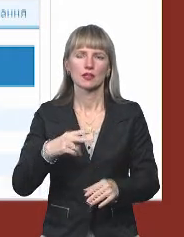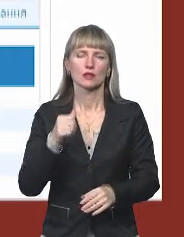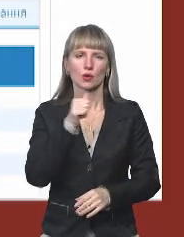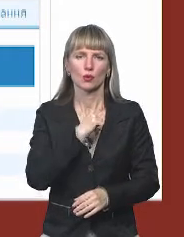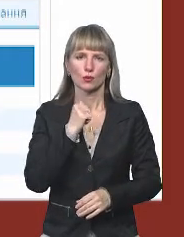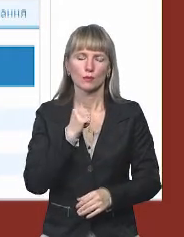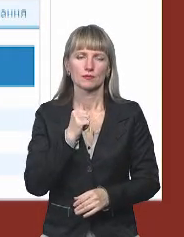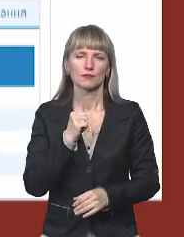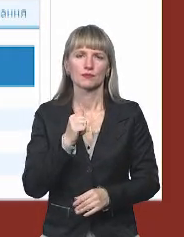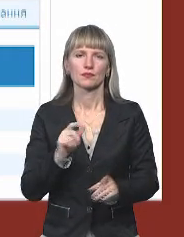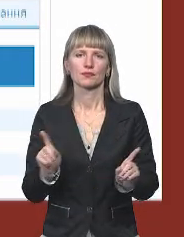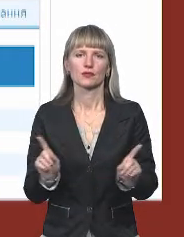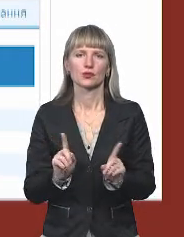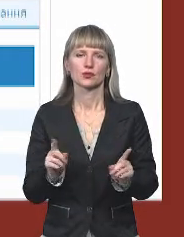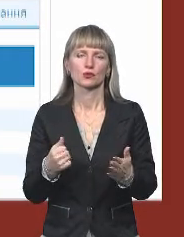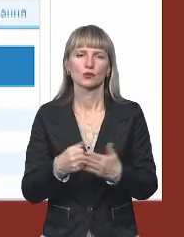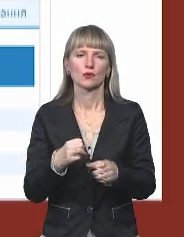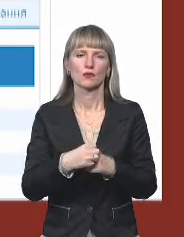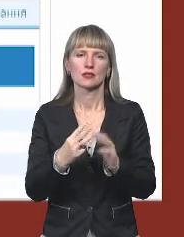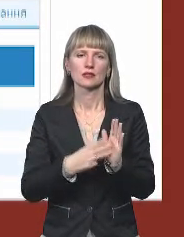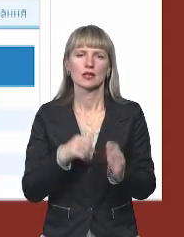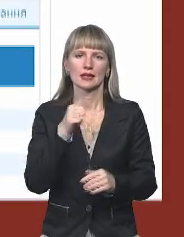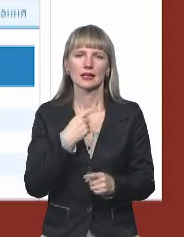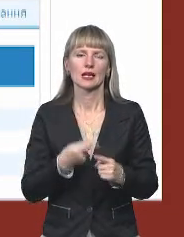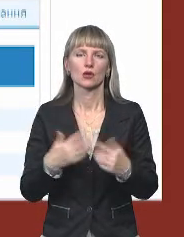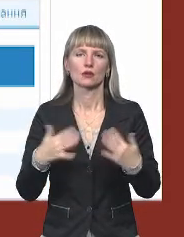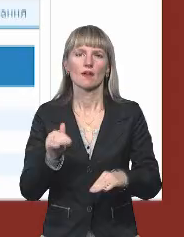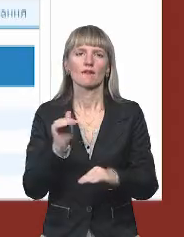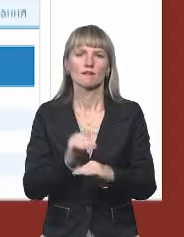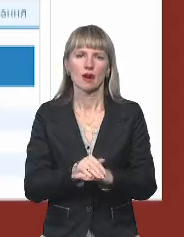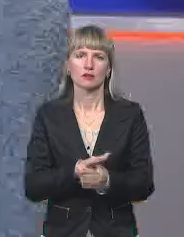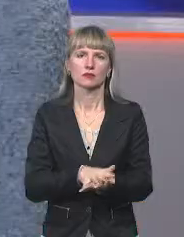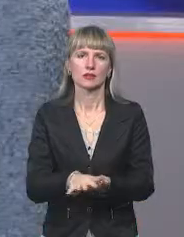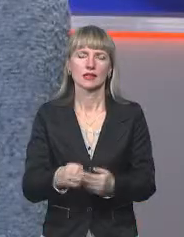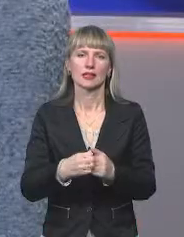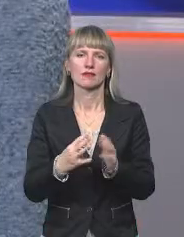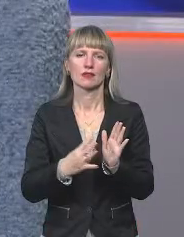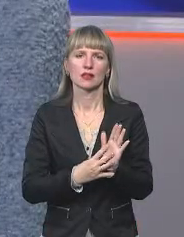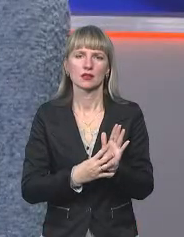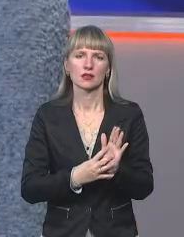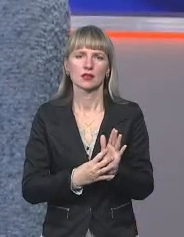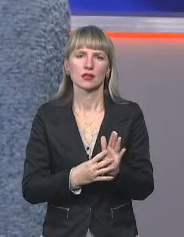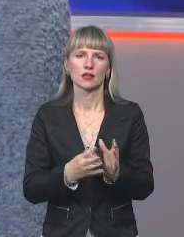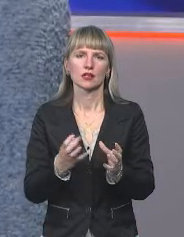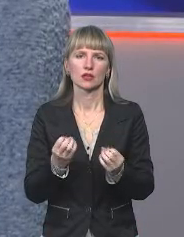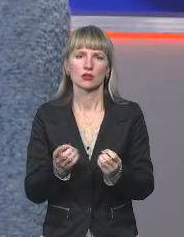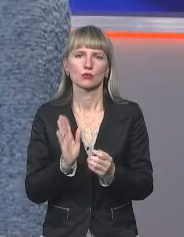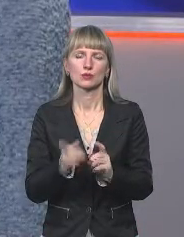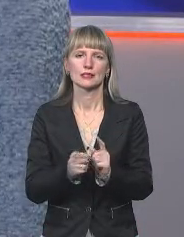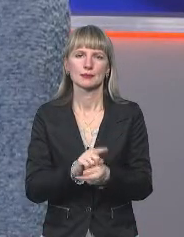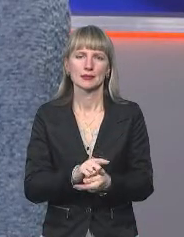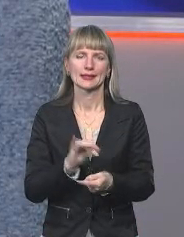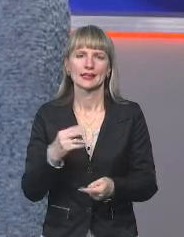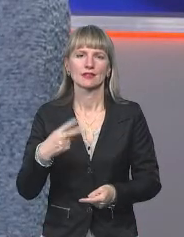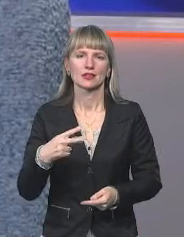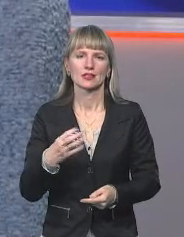року, щодо 18-й рік, це вже факт видатків, 19-й зі змінами, і 20-й –